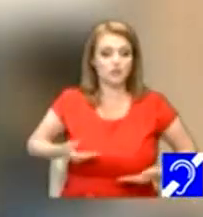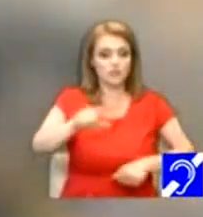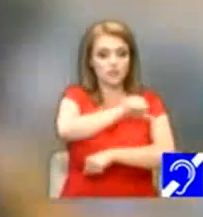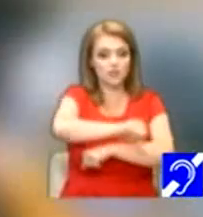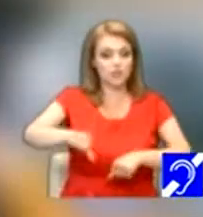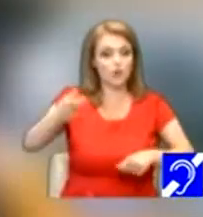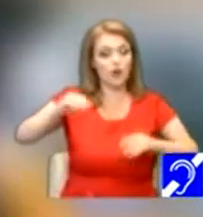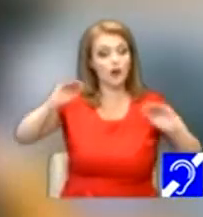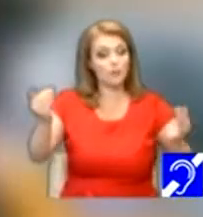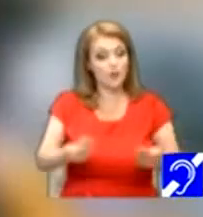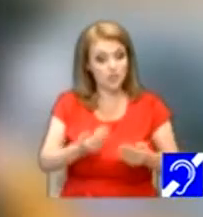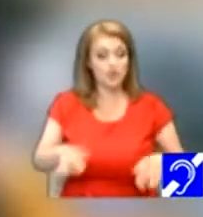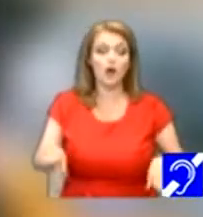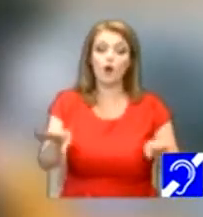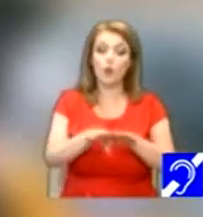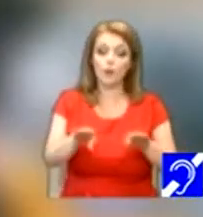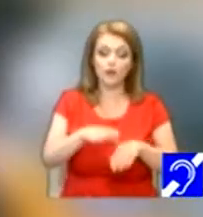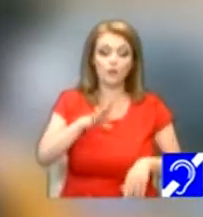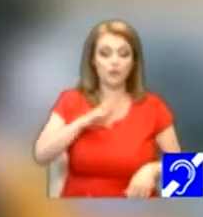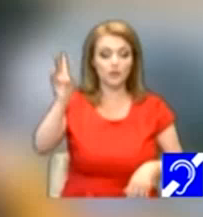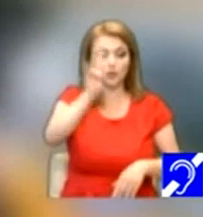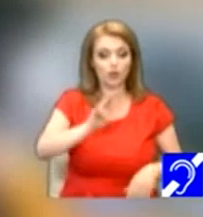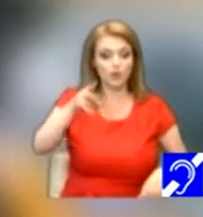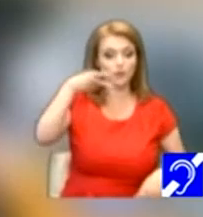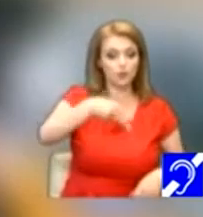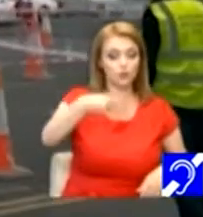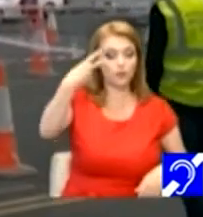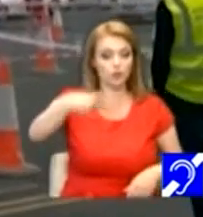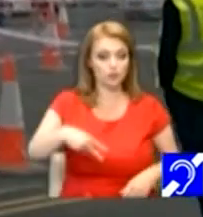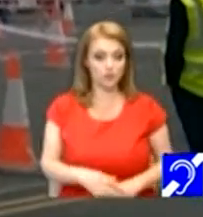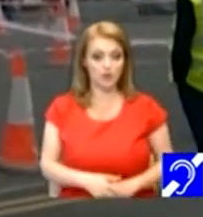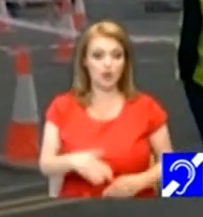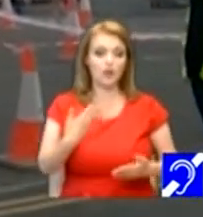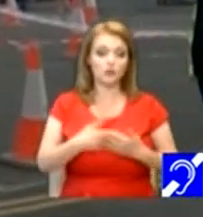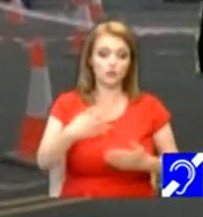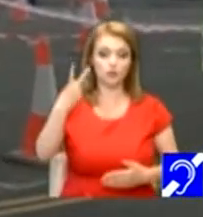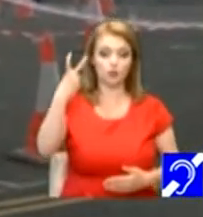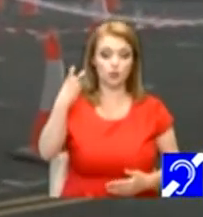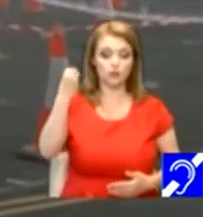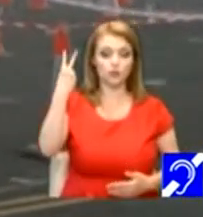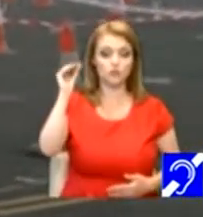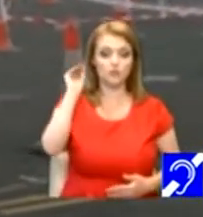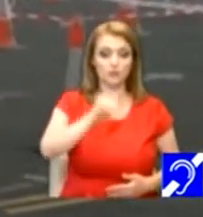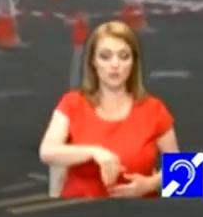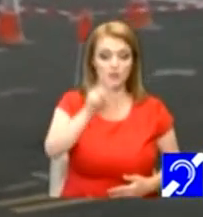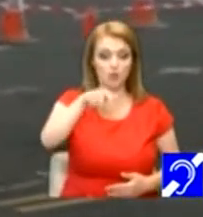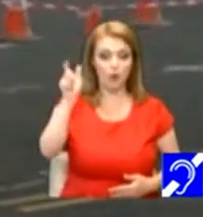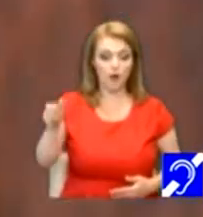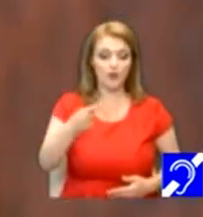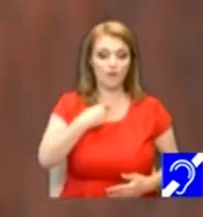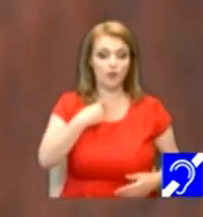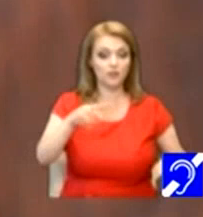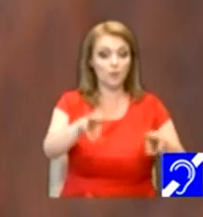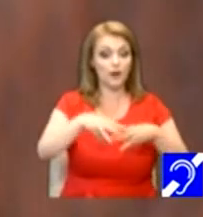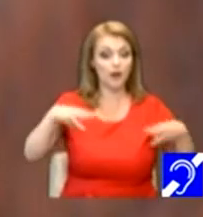a fost ceva mai scăzută comparativ cu scrutinul din noiembrie anul trecut. În jur de 212.000 de cetățeni au votat la parlamentare,